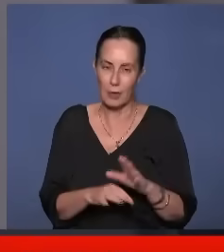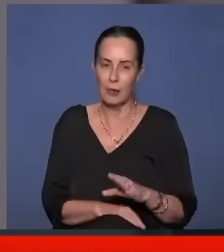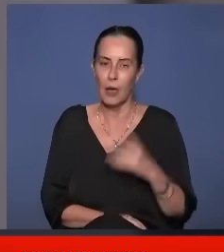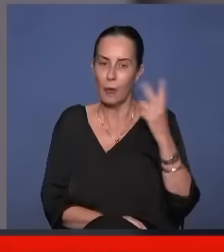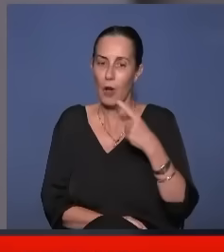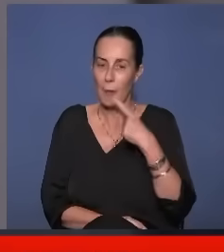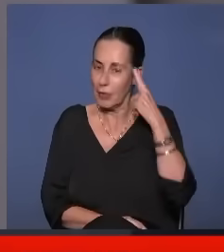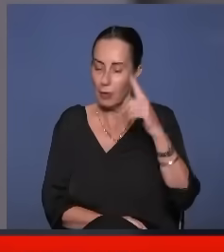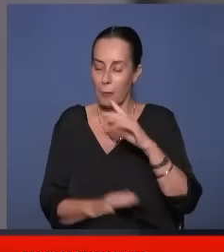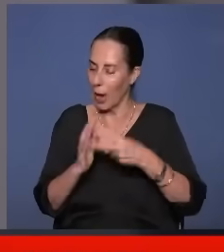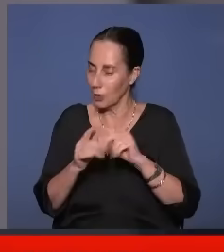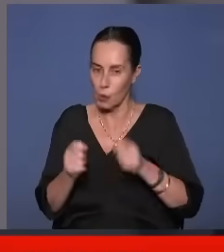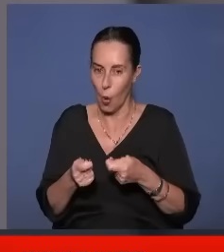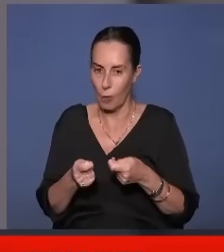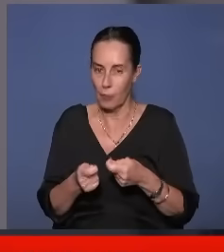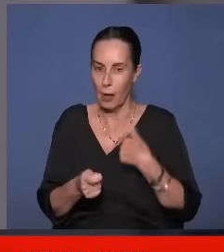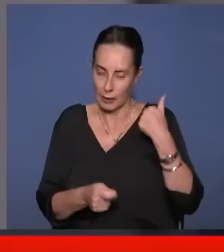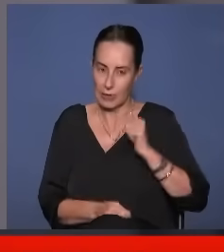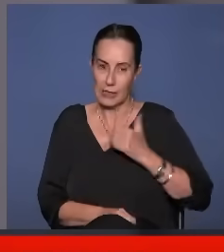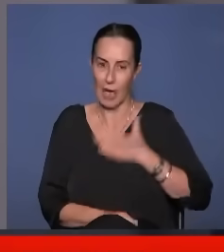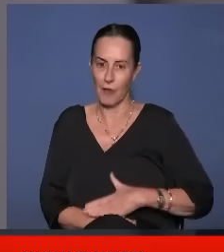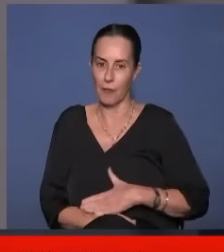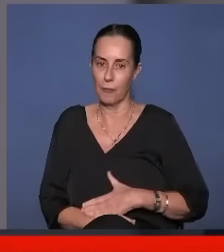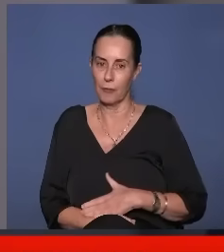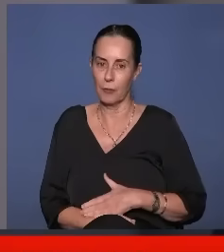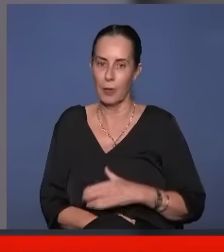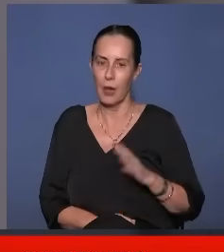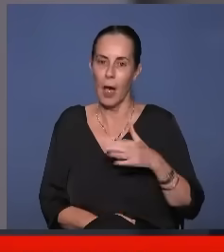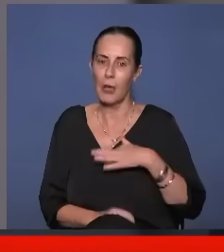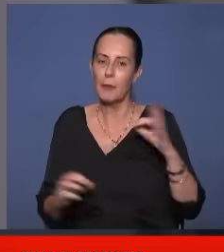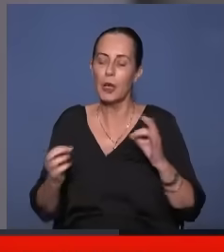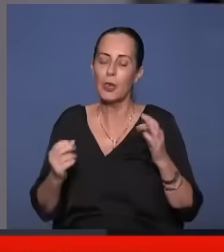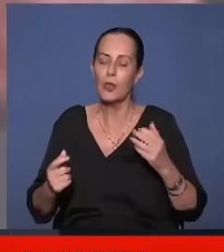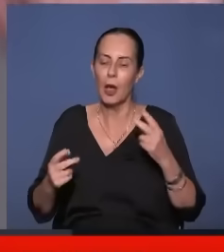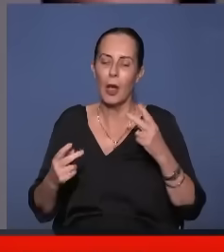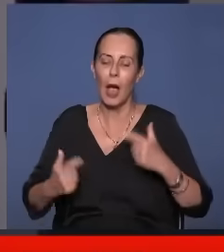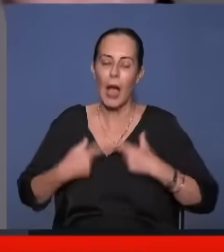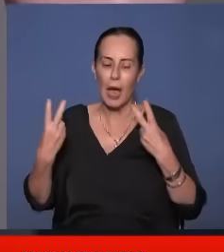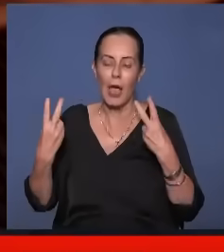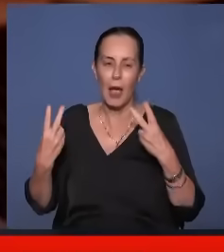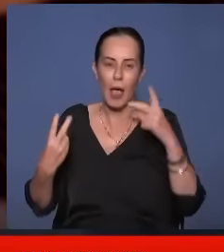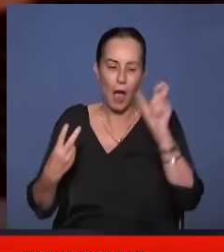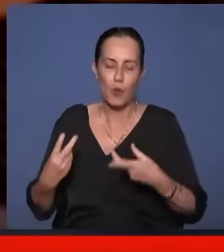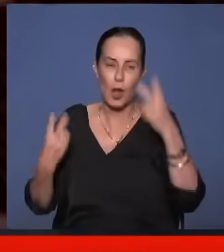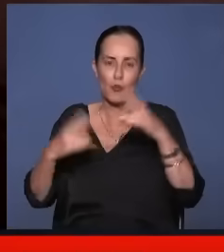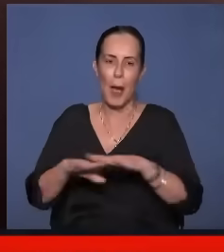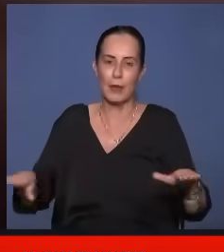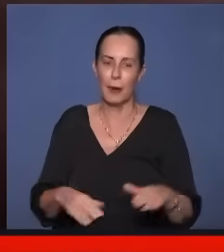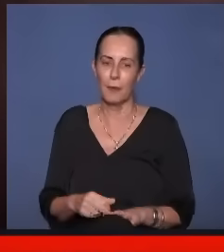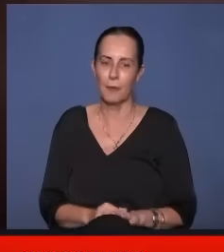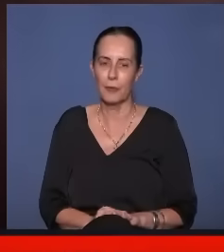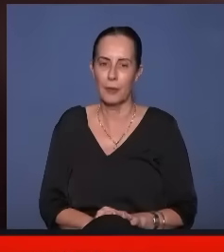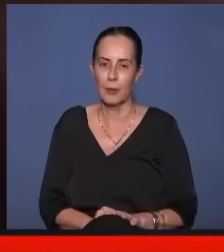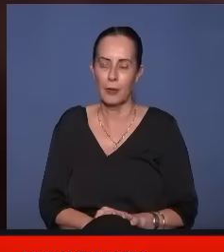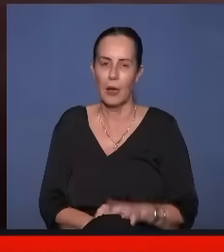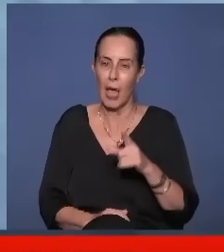שמעתי את דעתי בחדרים הסגורים, כי אני הייתי במדים, ואני גם בא ממקום שאני מקדש חיי אדם יותר מהאדמה. תראי, את זה